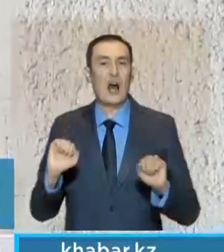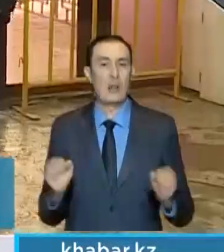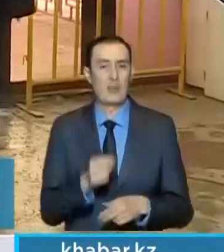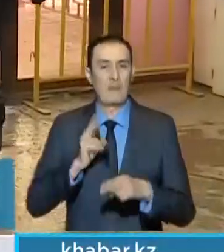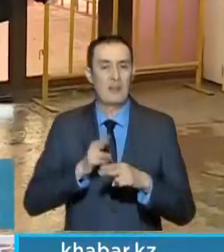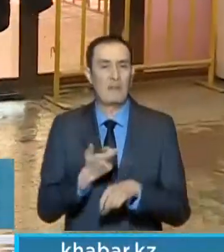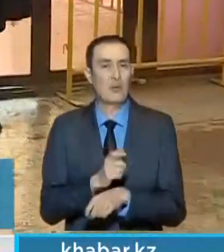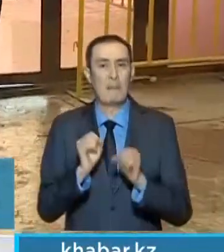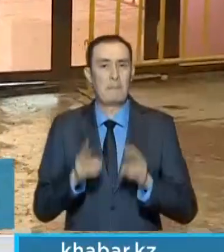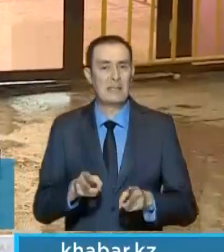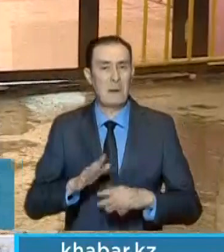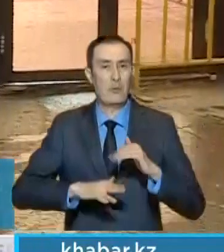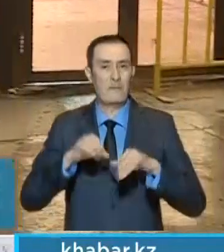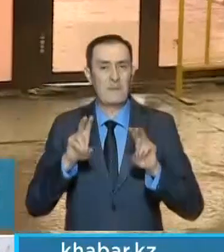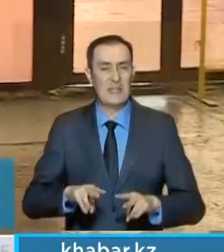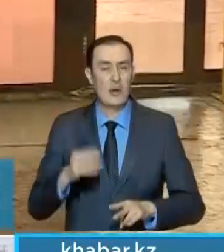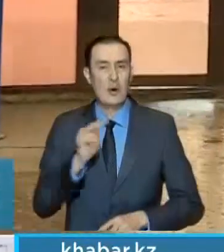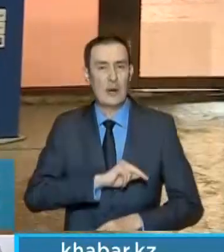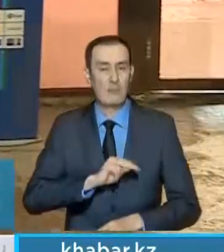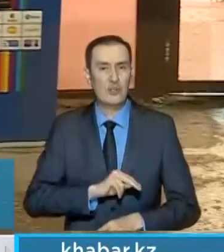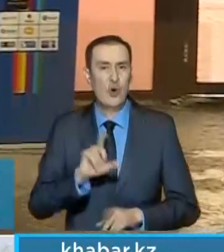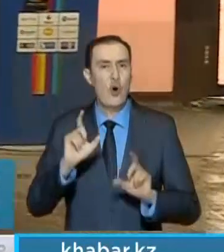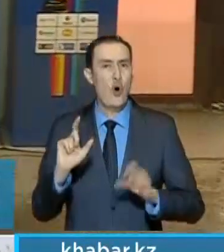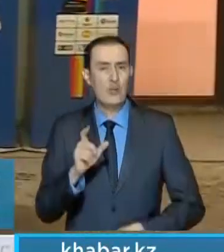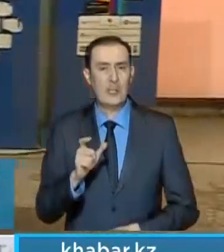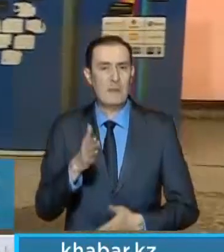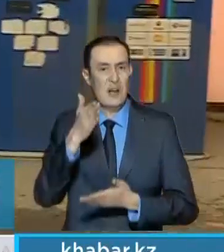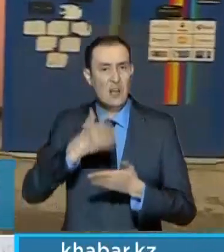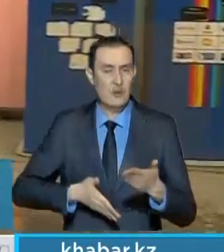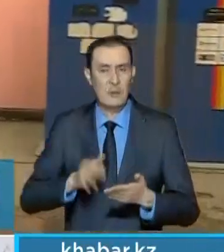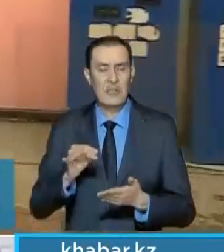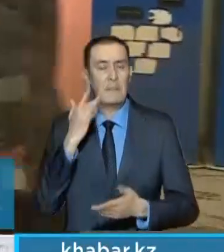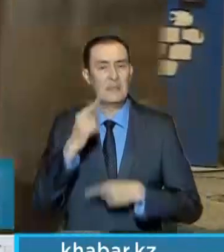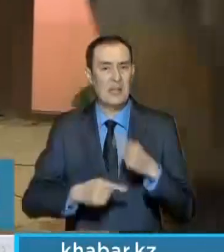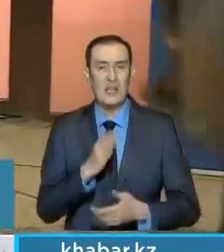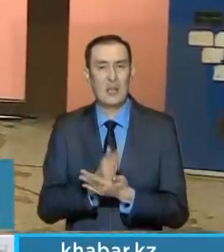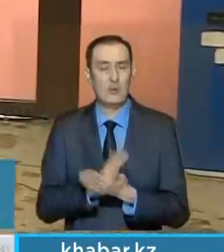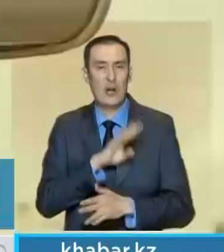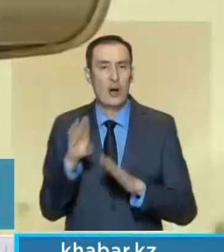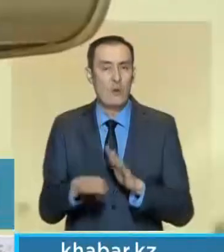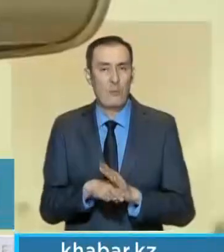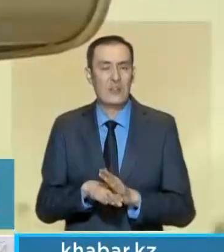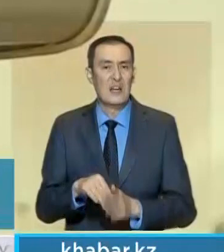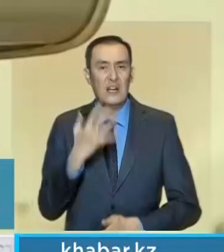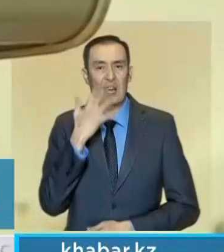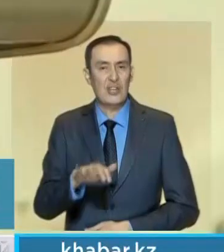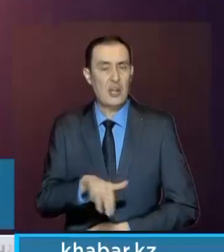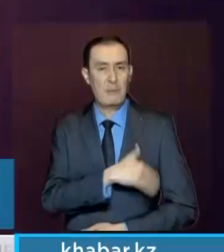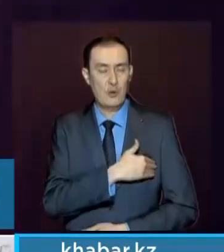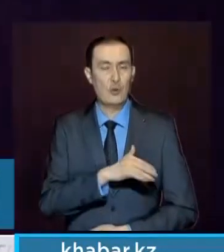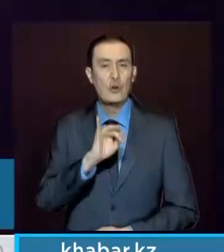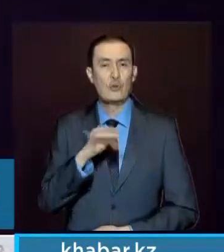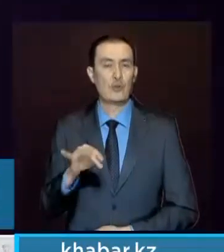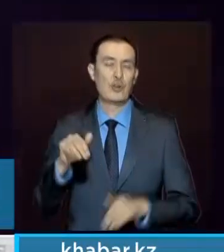из самых травмоопасных профессий специалист работает с острыми режущими инструментами и постоянно находится под воздействием высоких температур Юрий